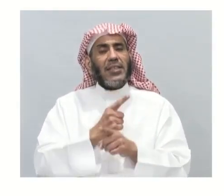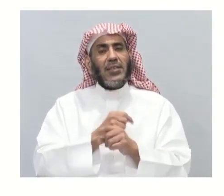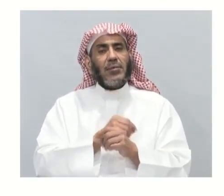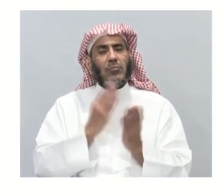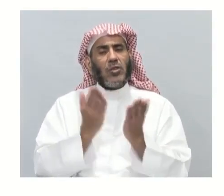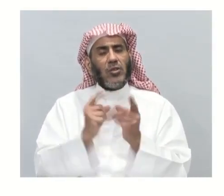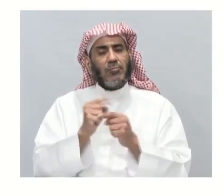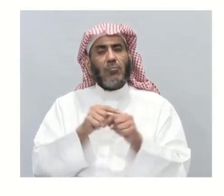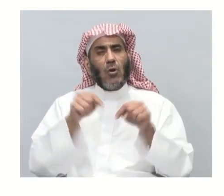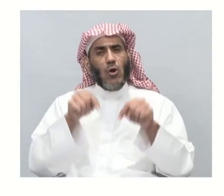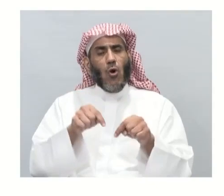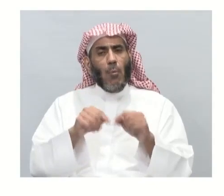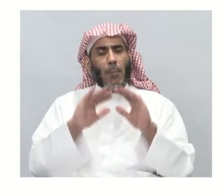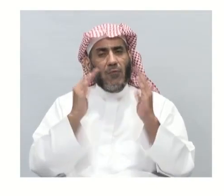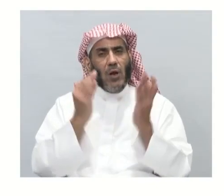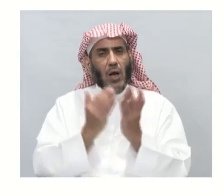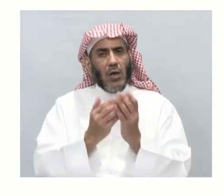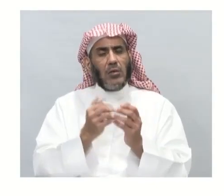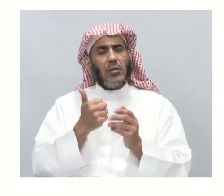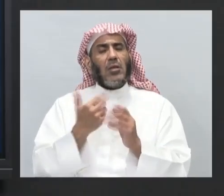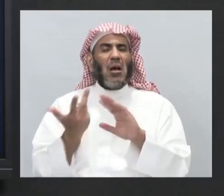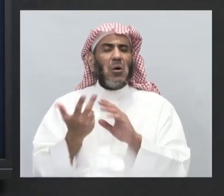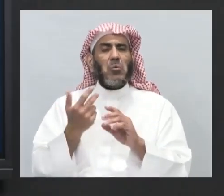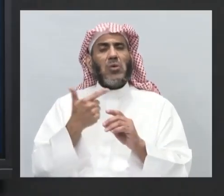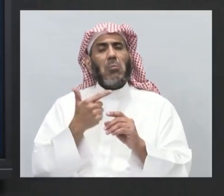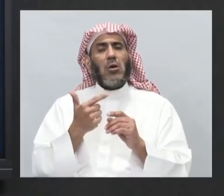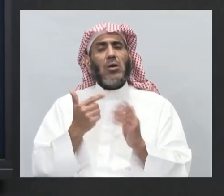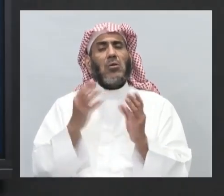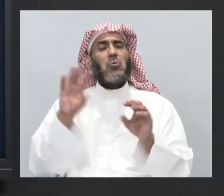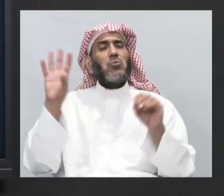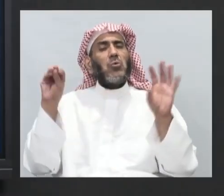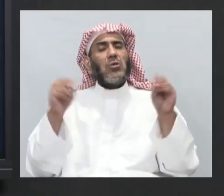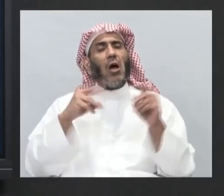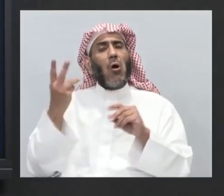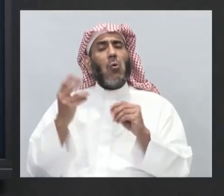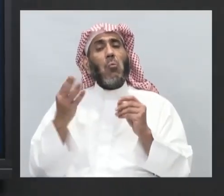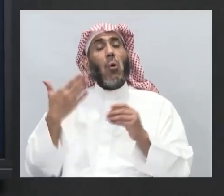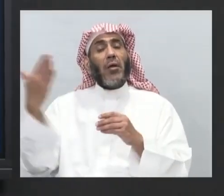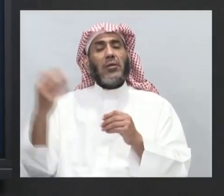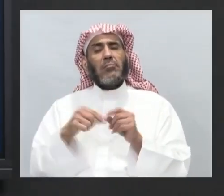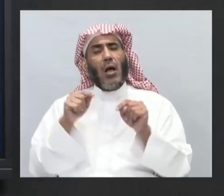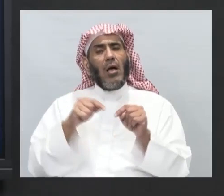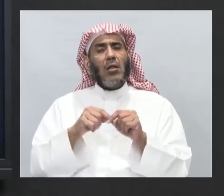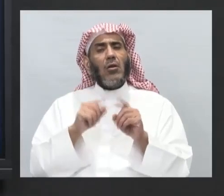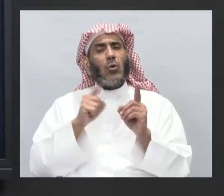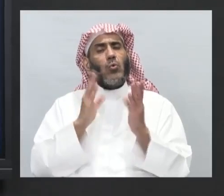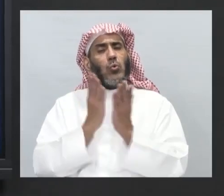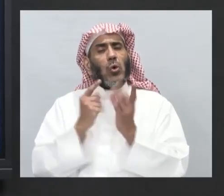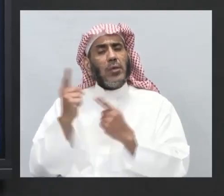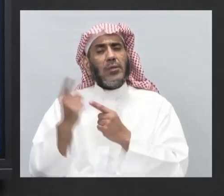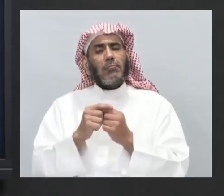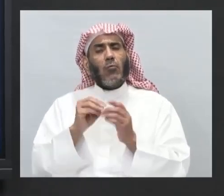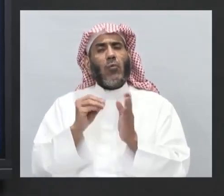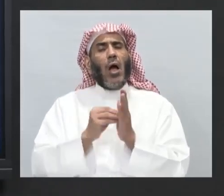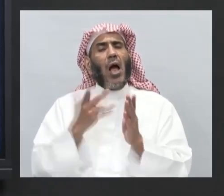تمر بك انت اليوم في القاعه يمر بك ست الى سبع لقاءات او حصص او محاضرات هذه اللقاءات يحدث فيها احد